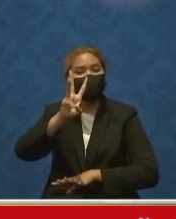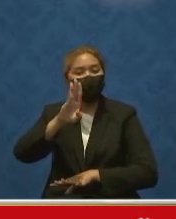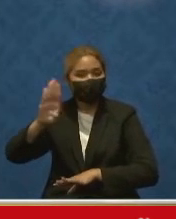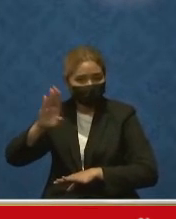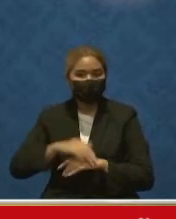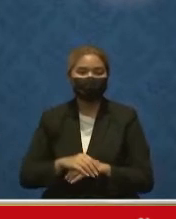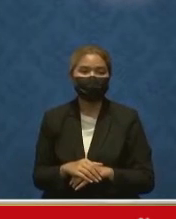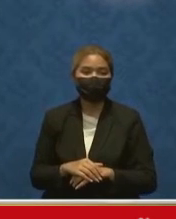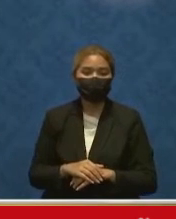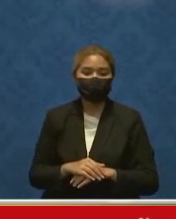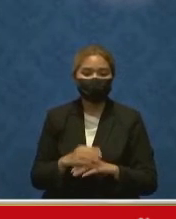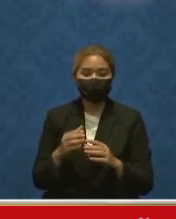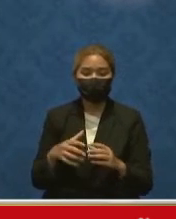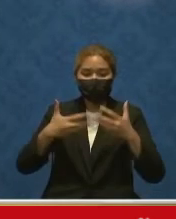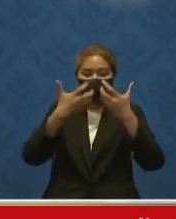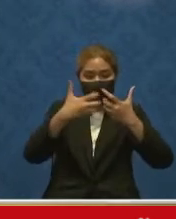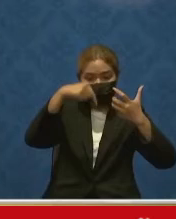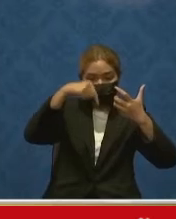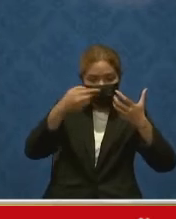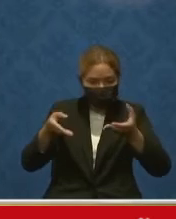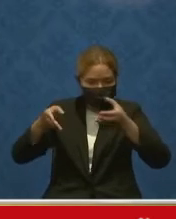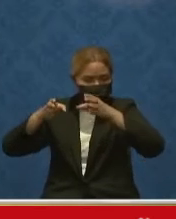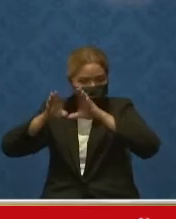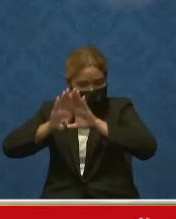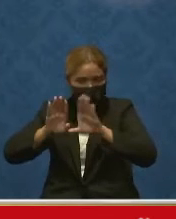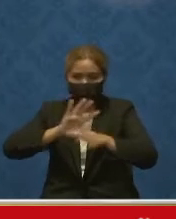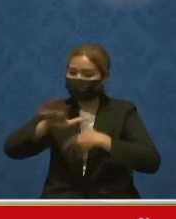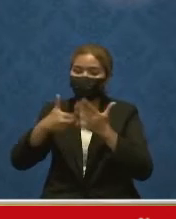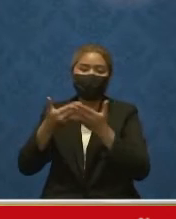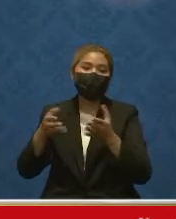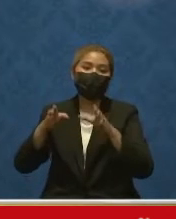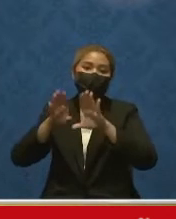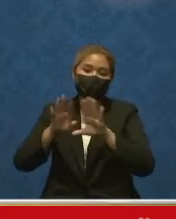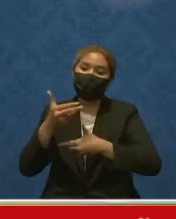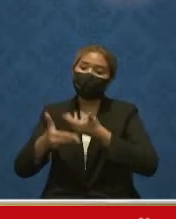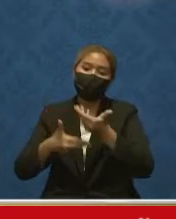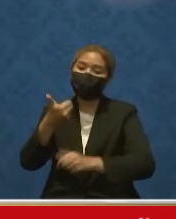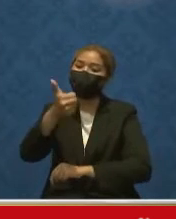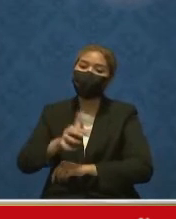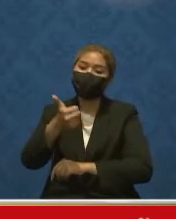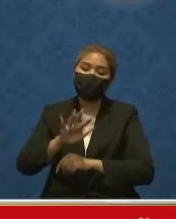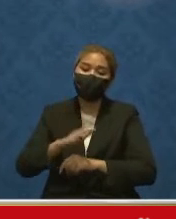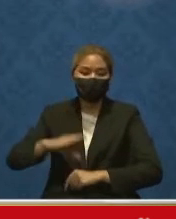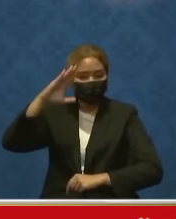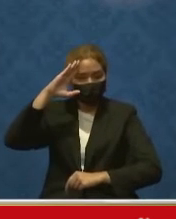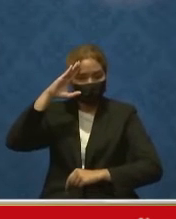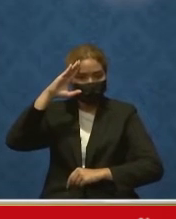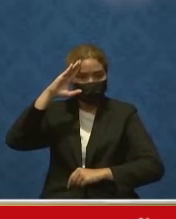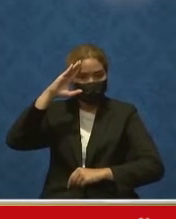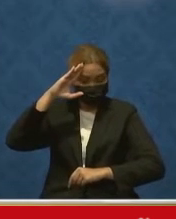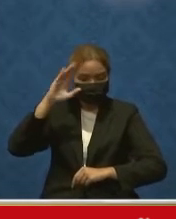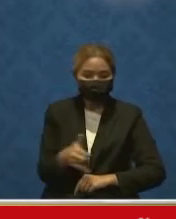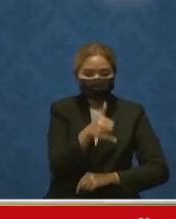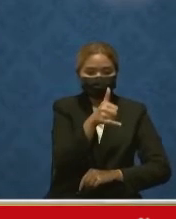ไม่ให้ขายอันนี้ผมยกตัวอย่างชนิดเดียวแล้วไม่ถ่ายทำไงเอาทหารไปเฝ้าเอาคนที่ไม่รู้เรื่องไป